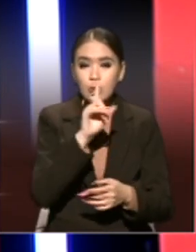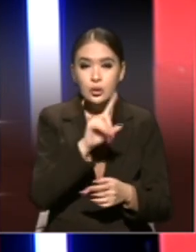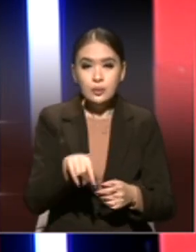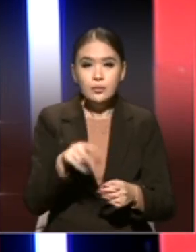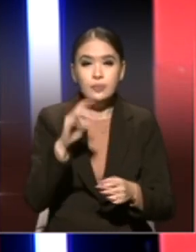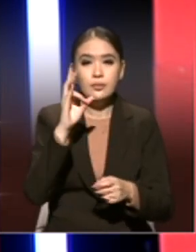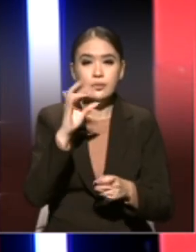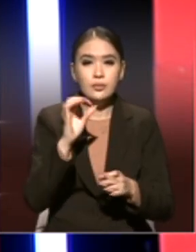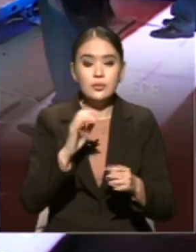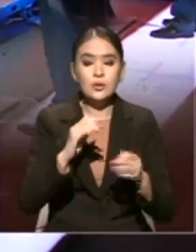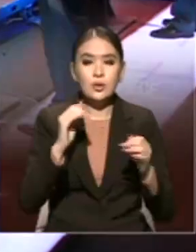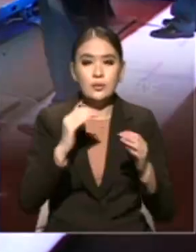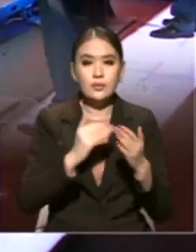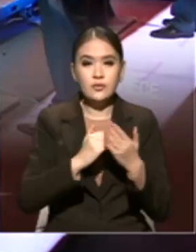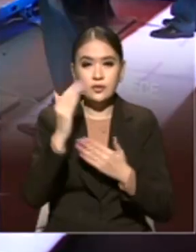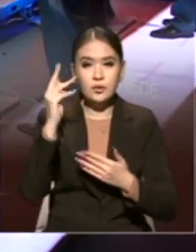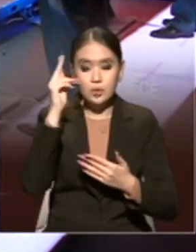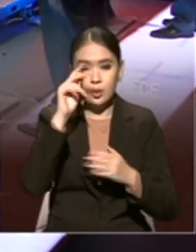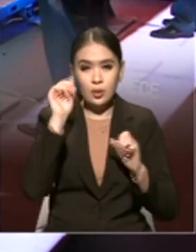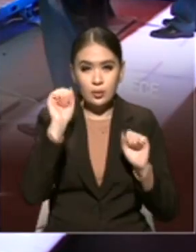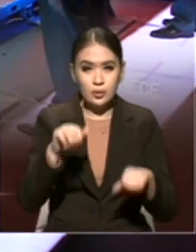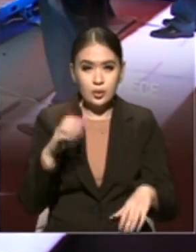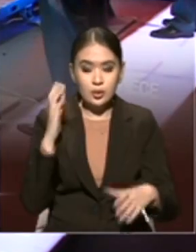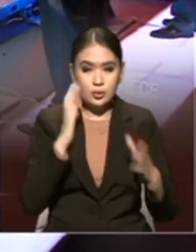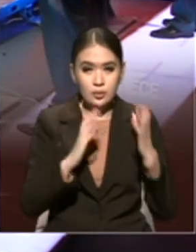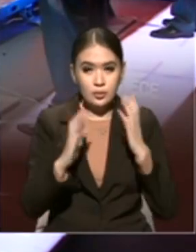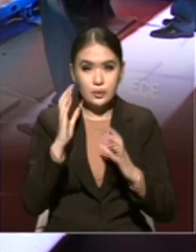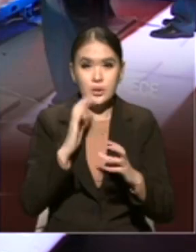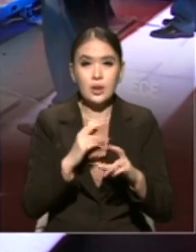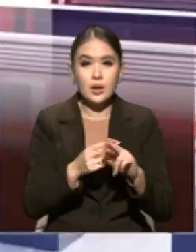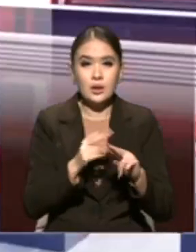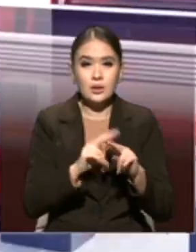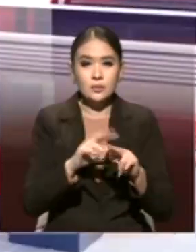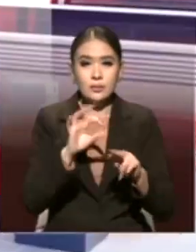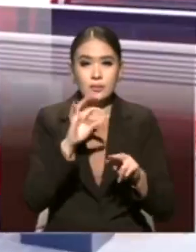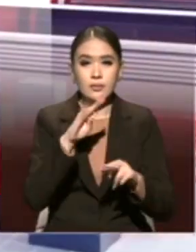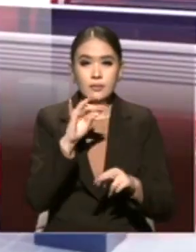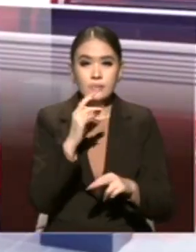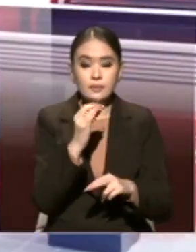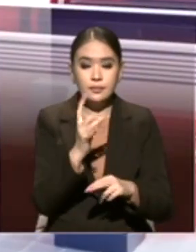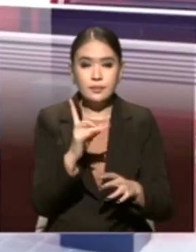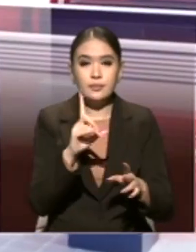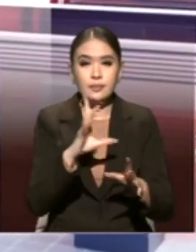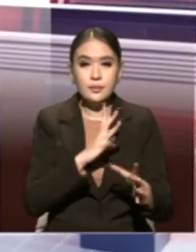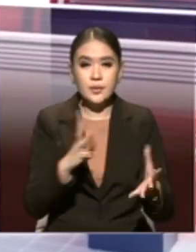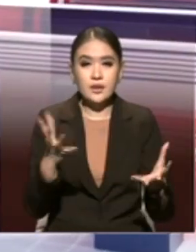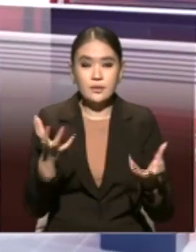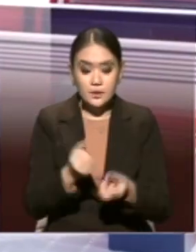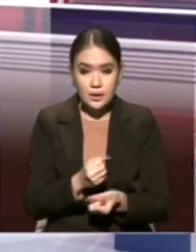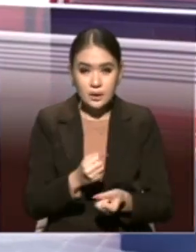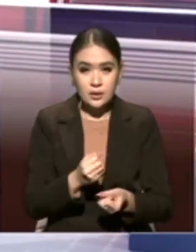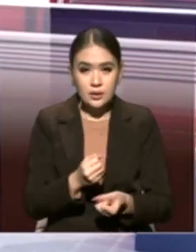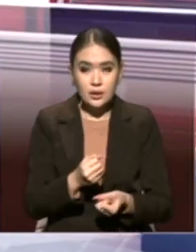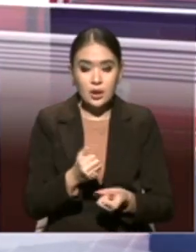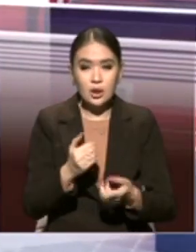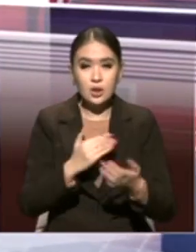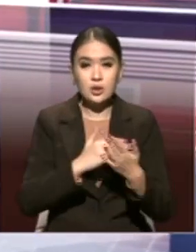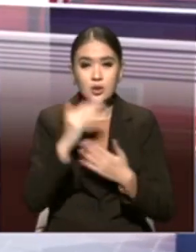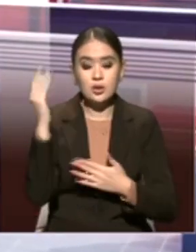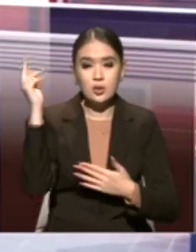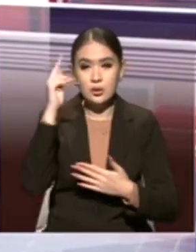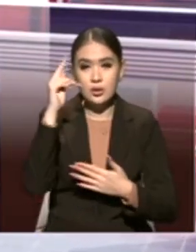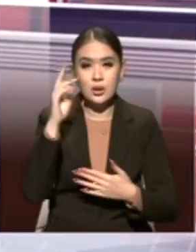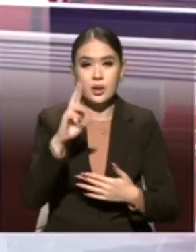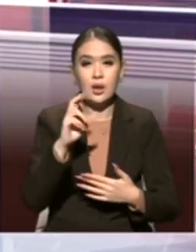орындарына оқуға түсу. Маған қызығы мынау, офицер атағын алу үшін жоғары оқу орнының